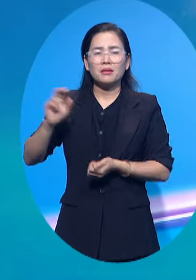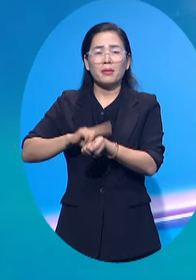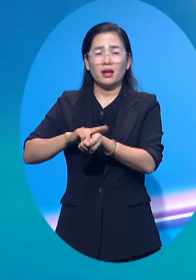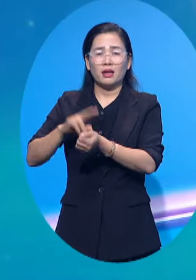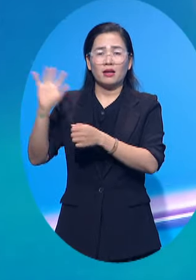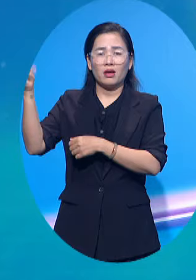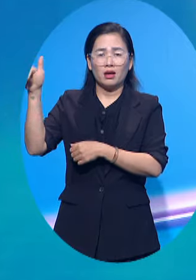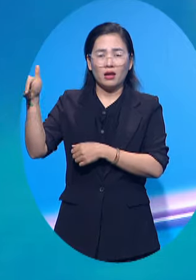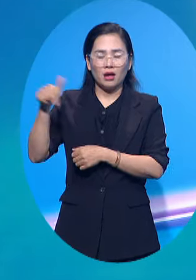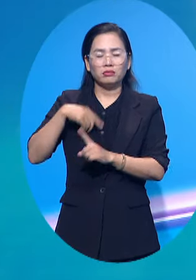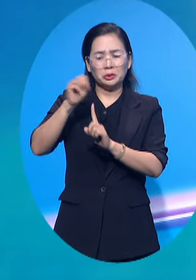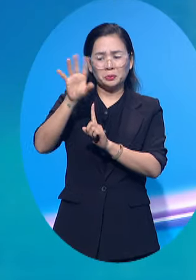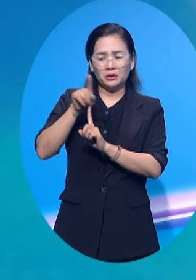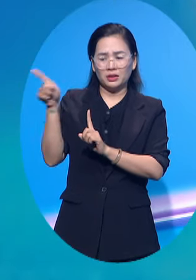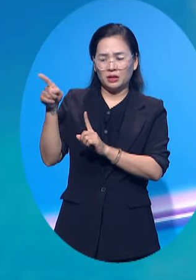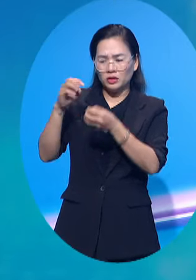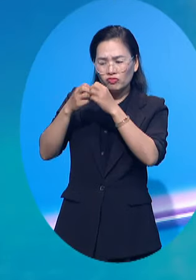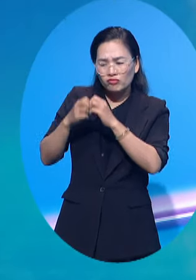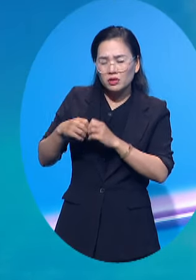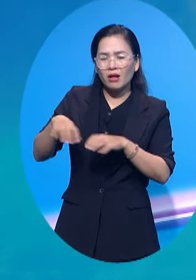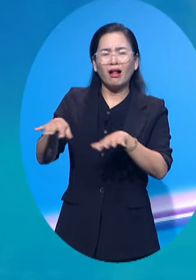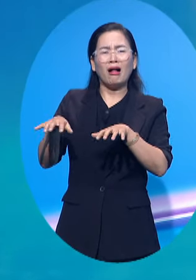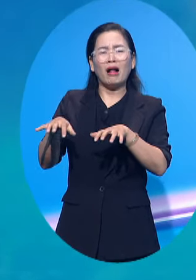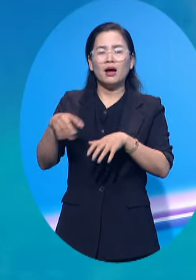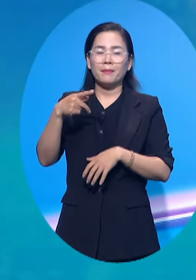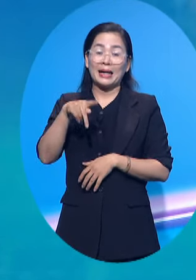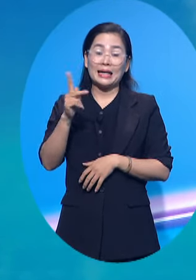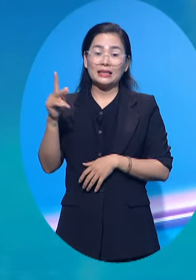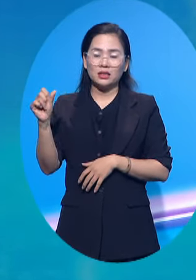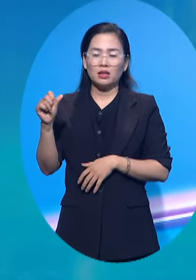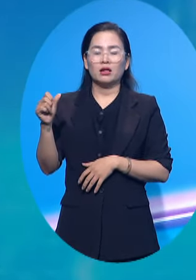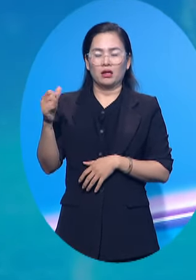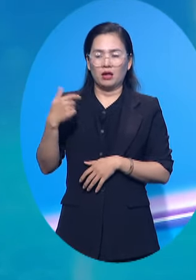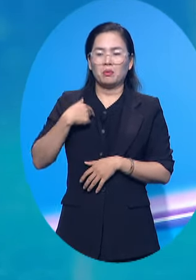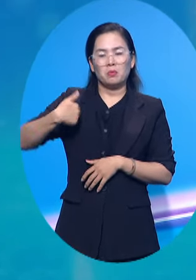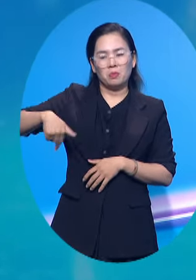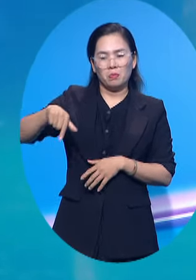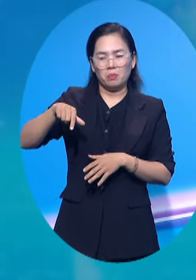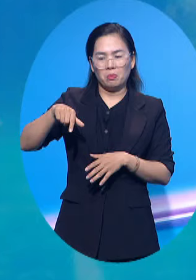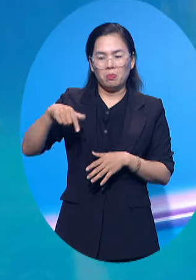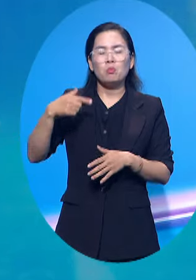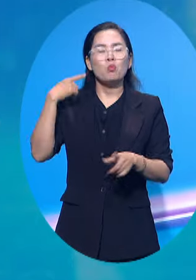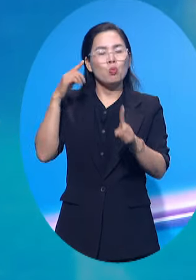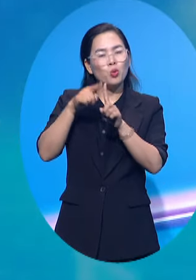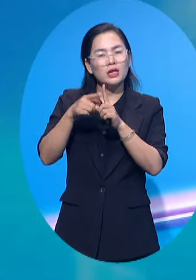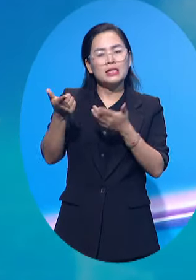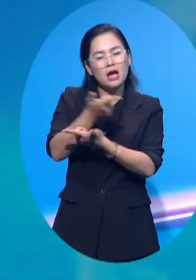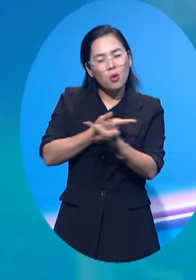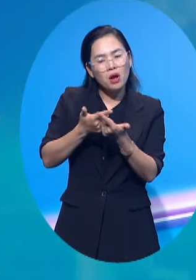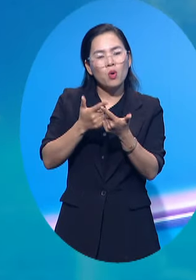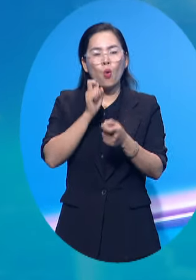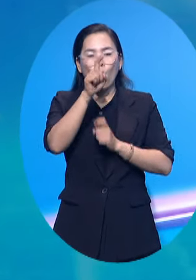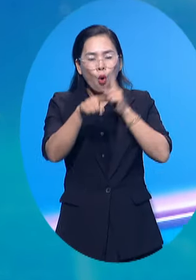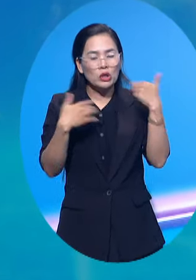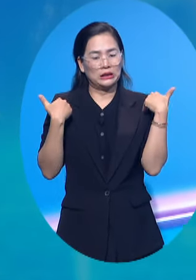thông tin hữu ích về những tiến bộ trong điều trị Parkinson cho người bệnh, người nhà và cộng đồng, đồng thời tạo cơ hội giao lưu, giải đáp thắc mắc cùng các bác